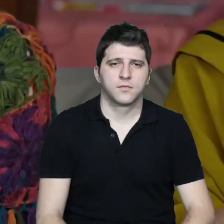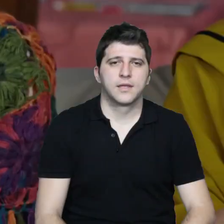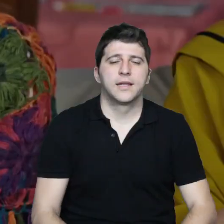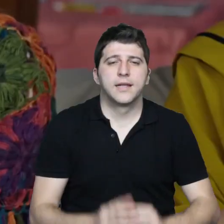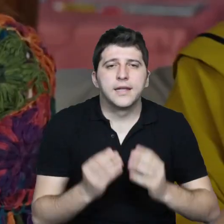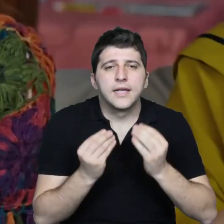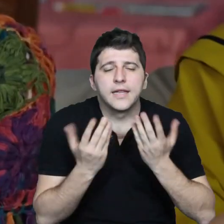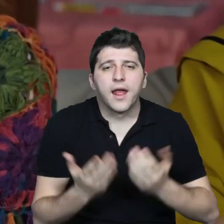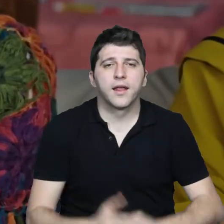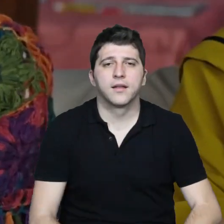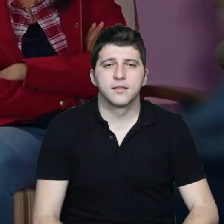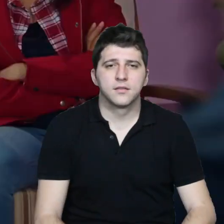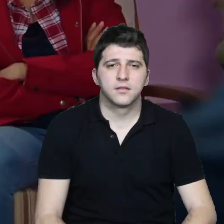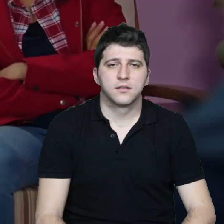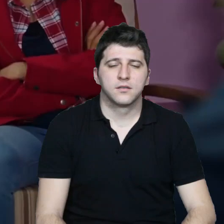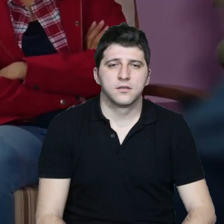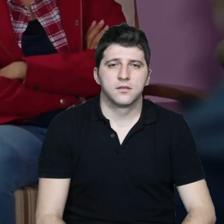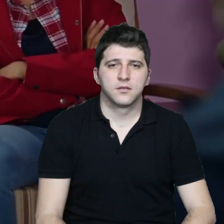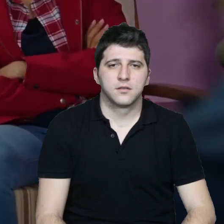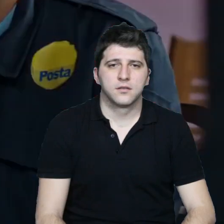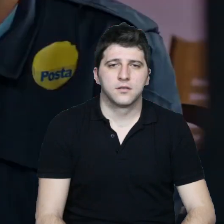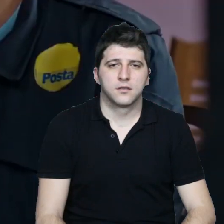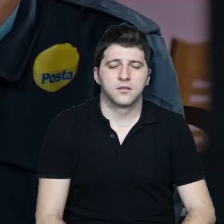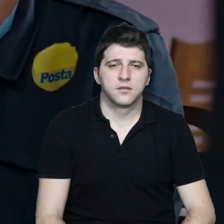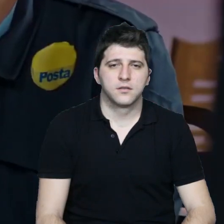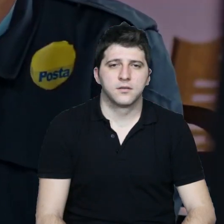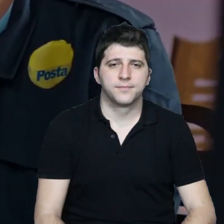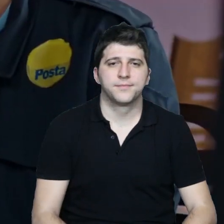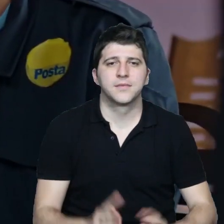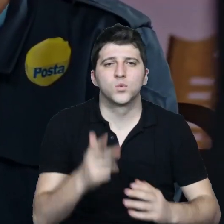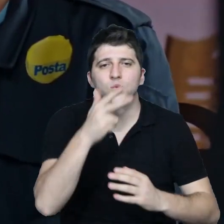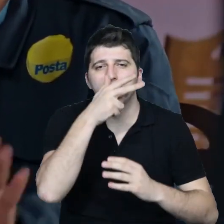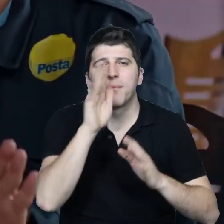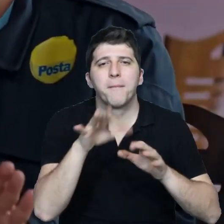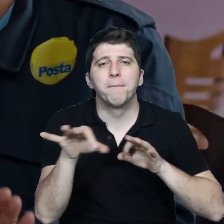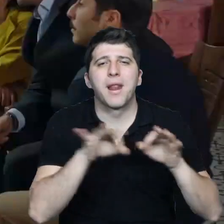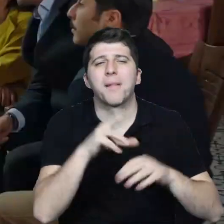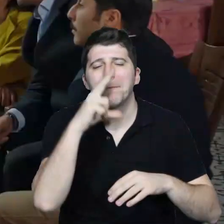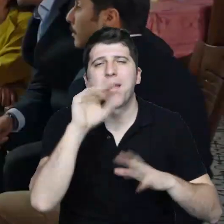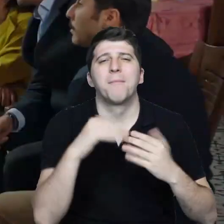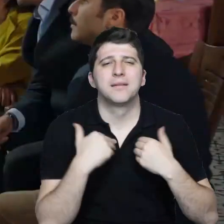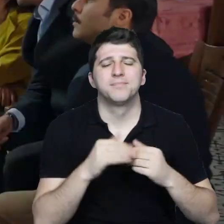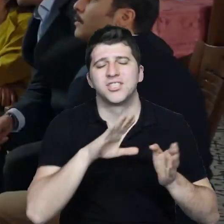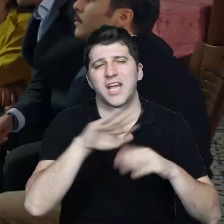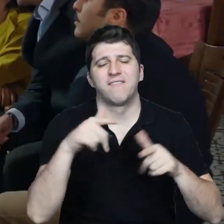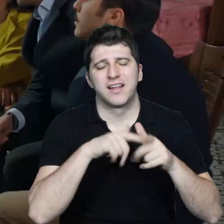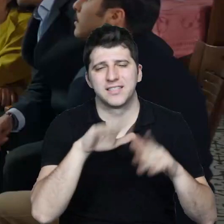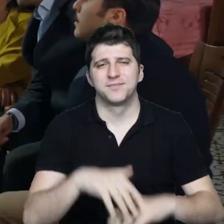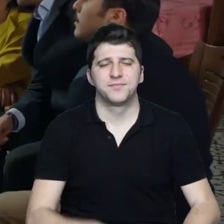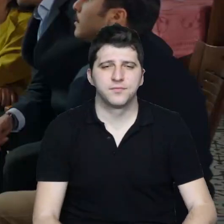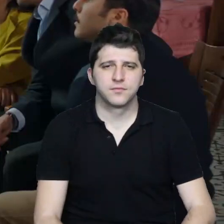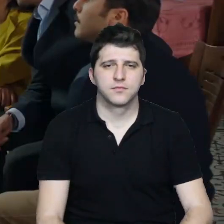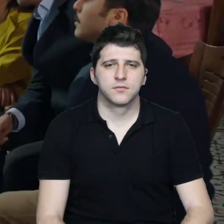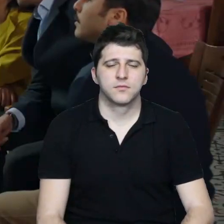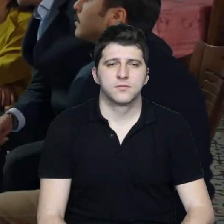İyiydi. Nalan değildi diye cık yapıp kafa salladı. Ya kusura bakmayın ama planlarınızı beğenmedim. Çekil Fatih.